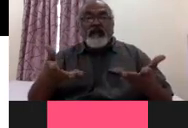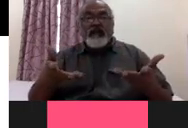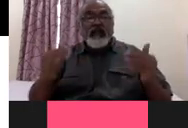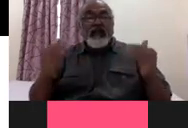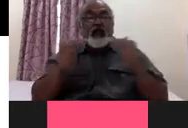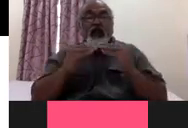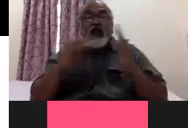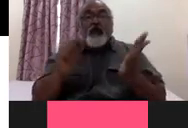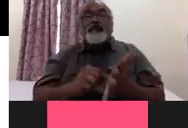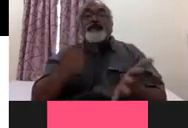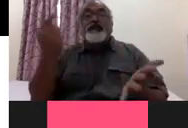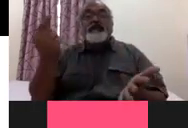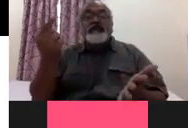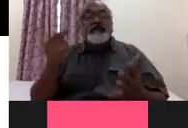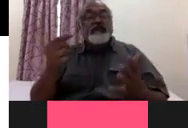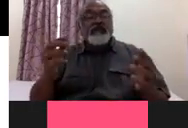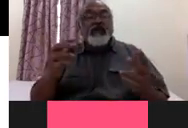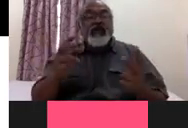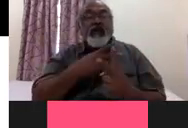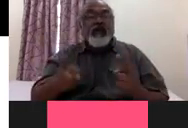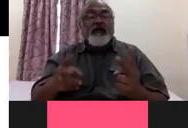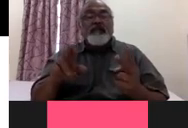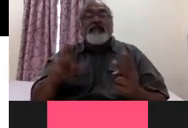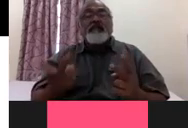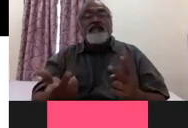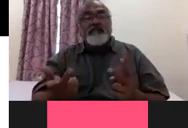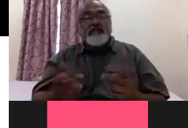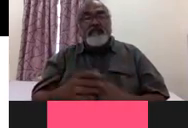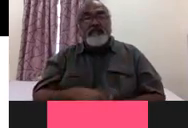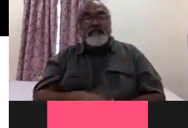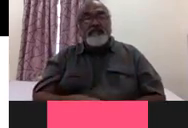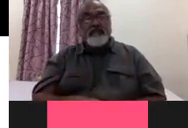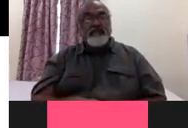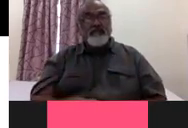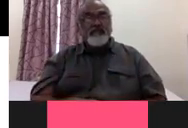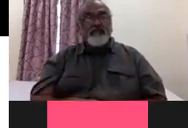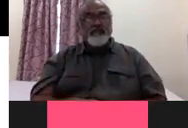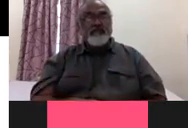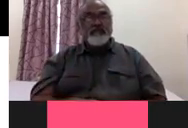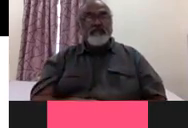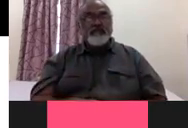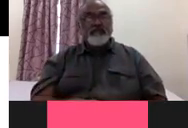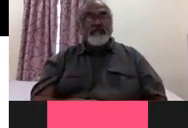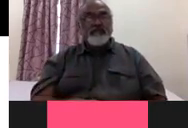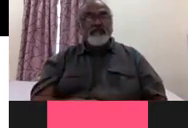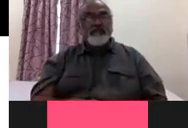उधर. Hello. हाँ जी, please. Introduce sir, क्या रहा बोलिए.